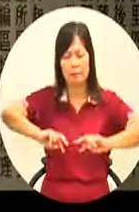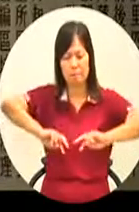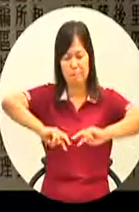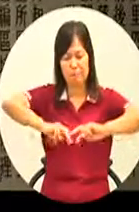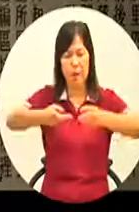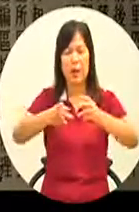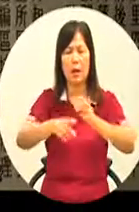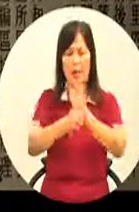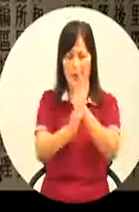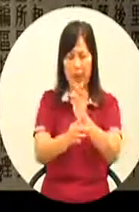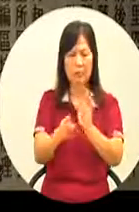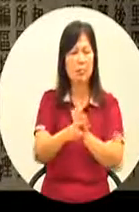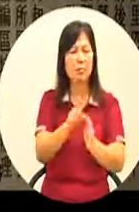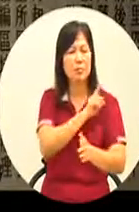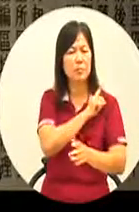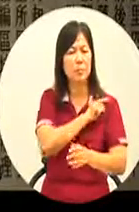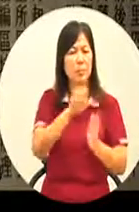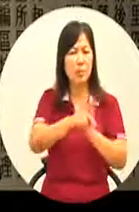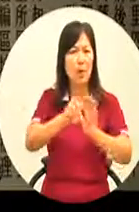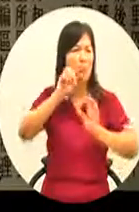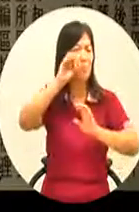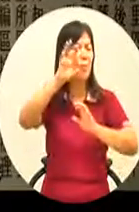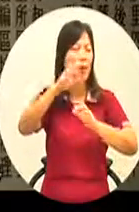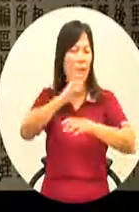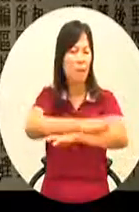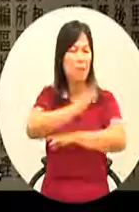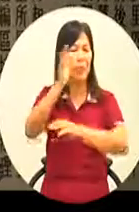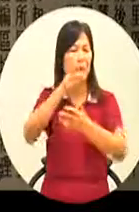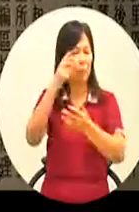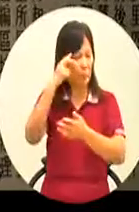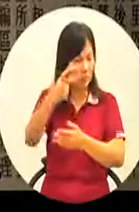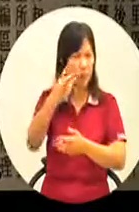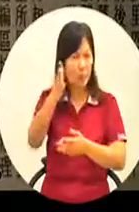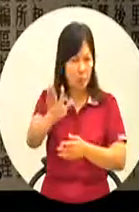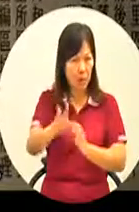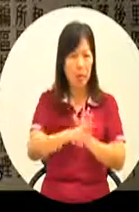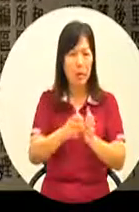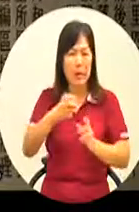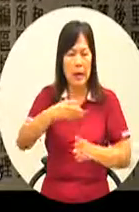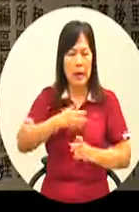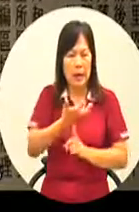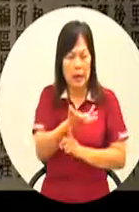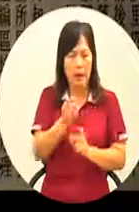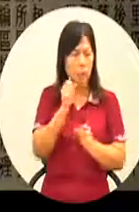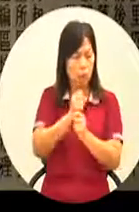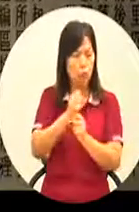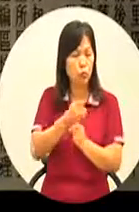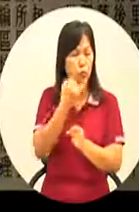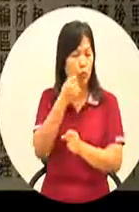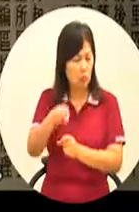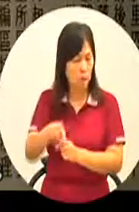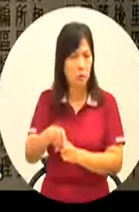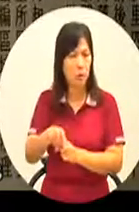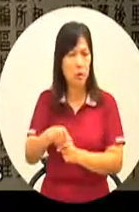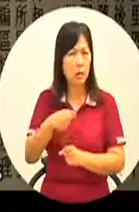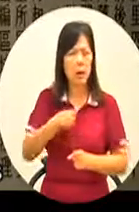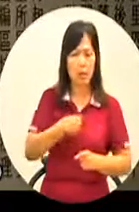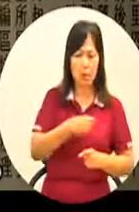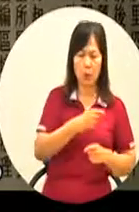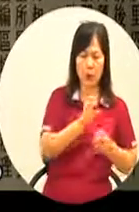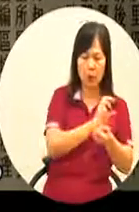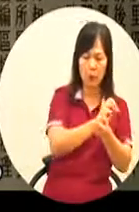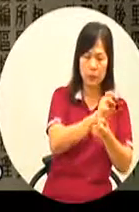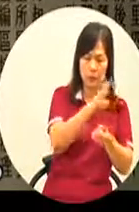较好？恁阁炫耀两工的报纸，我是讲阿仁有法度。为什么阮遐山